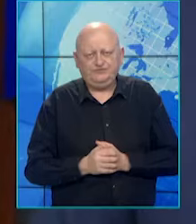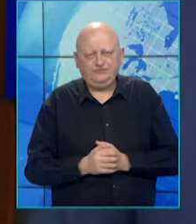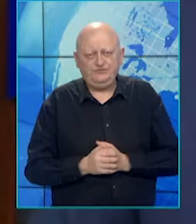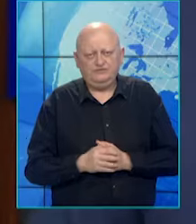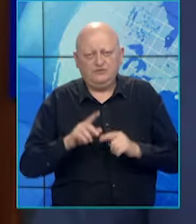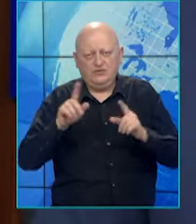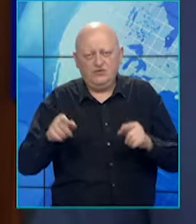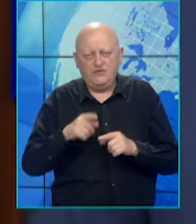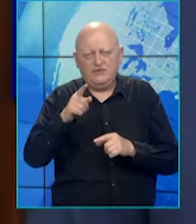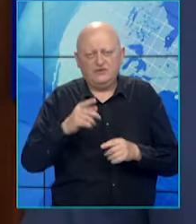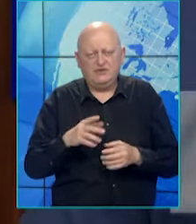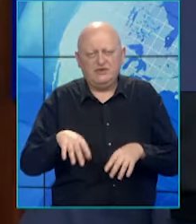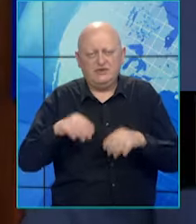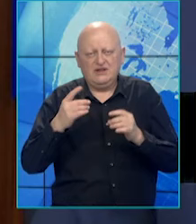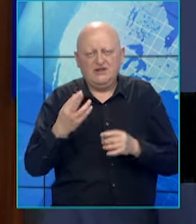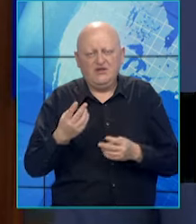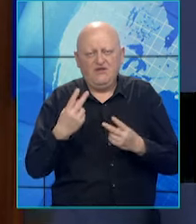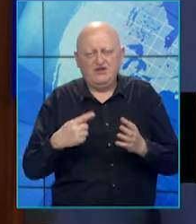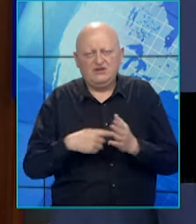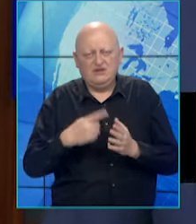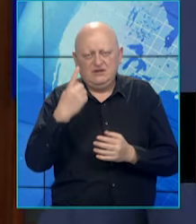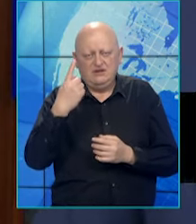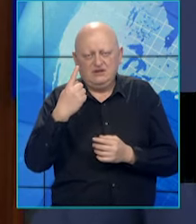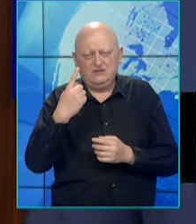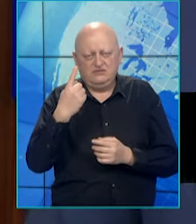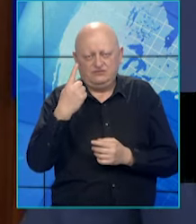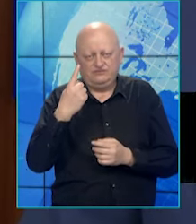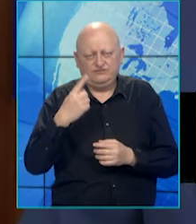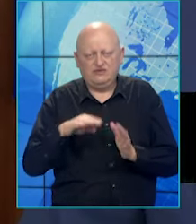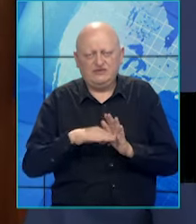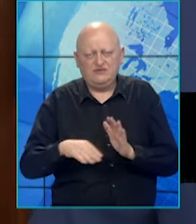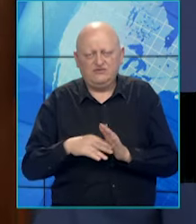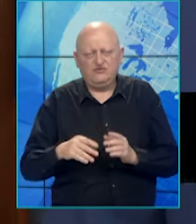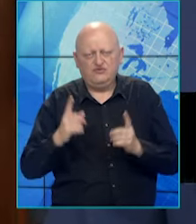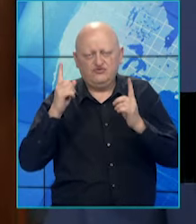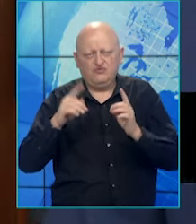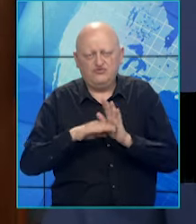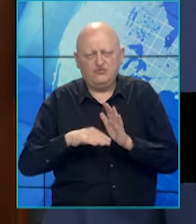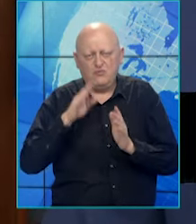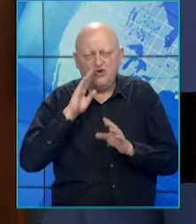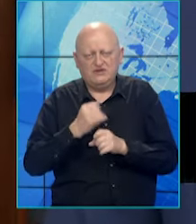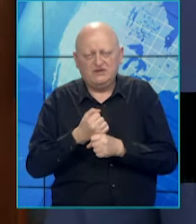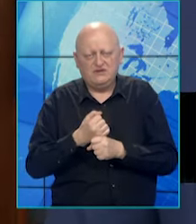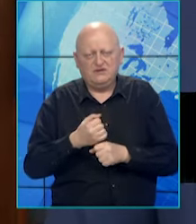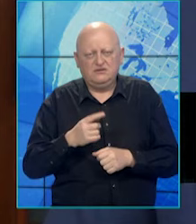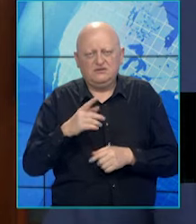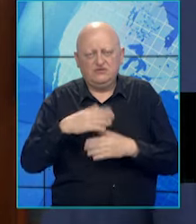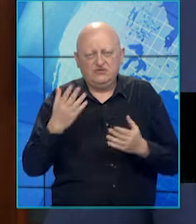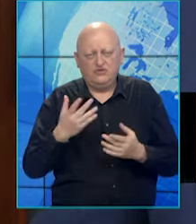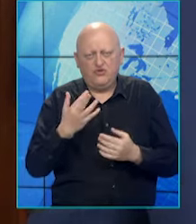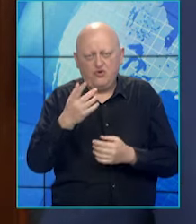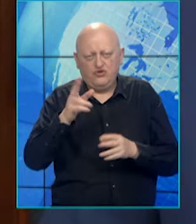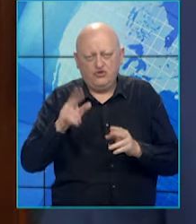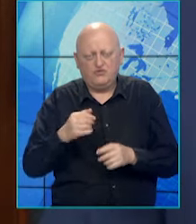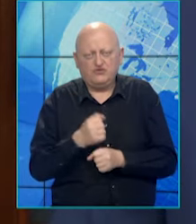A u okviru toga se nalazi nekoliko važnih tema. Jedan je i zakon o Ustavnom sudu koji smo dogovorili. I da ukoliko